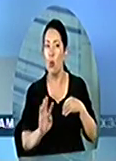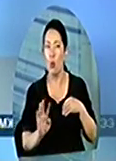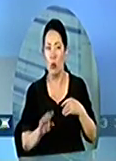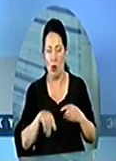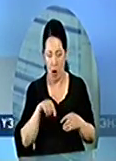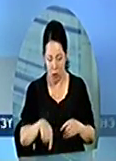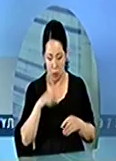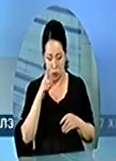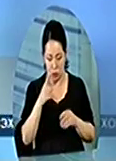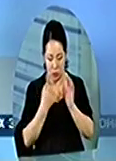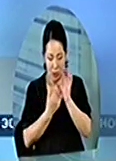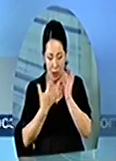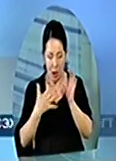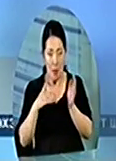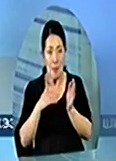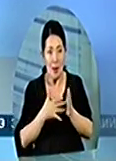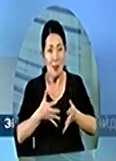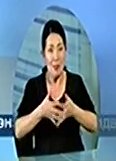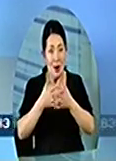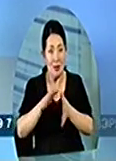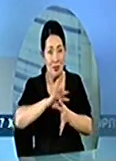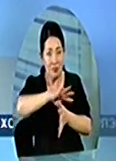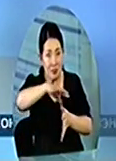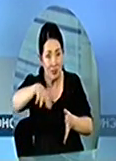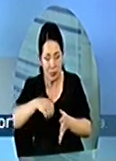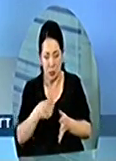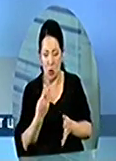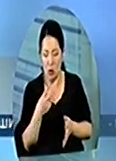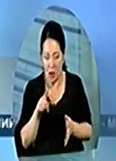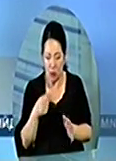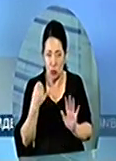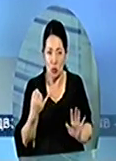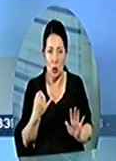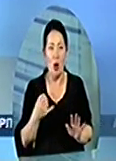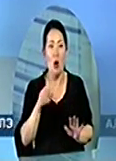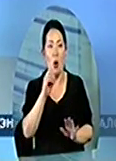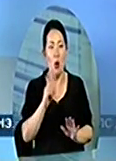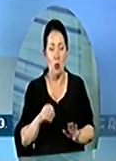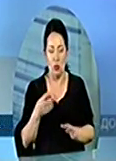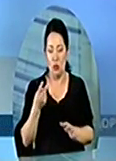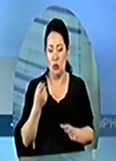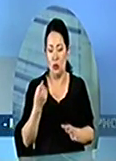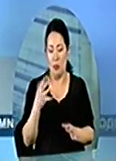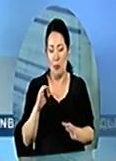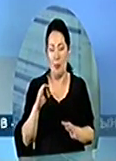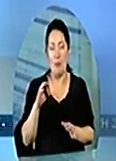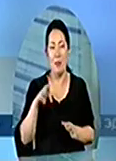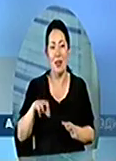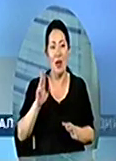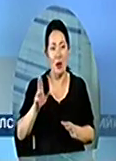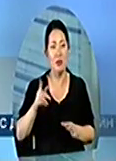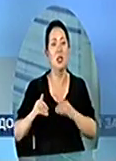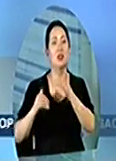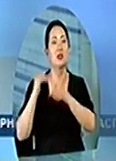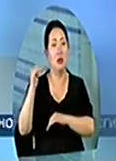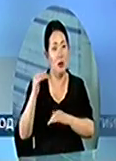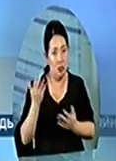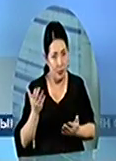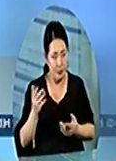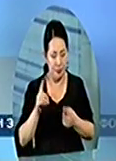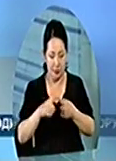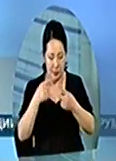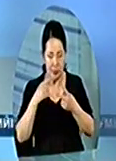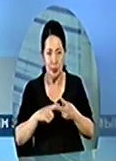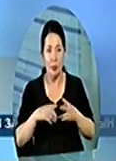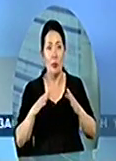165,000 орчим орон сууцнаас өнөөдөр 2.6% нь 150 метр квадратаас дээш байна гэсэн. Гэр хорооллын байдаг, цусланд